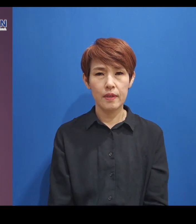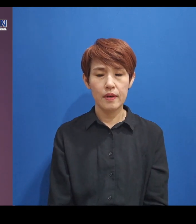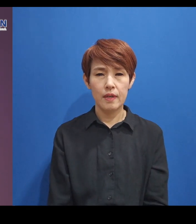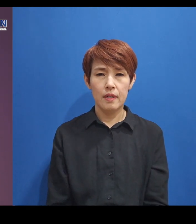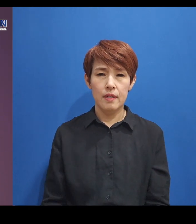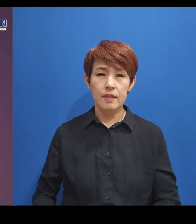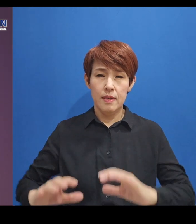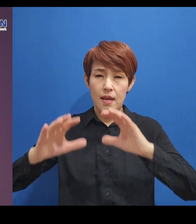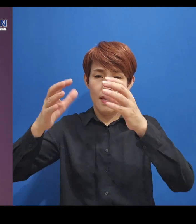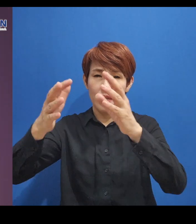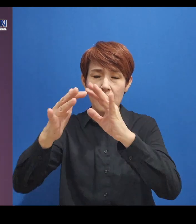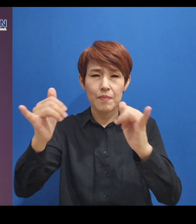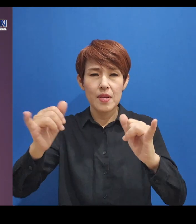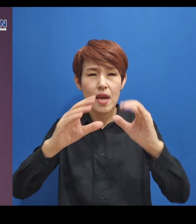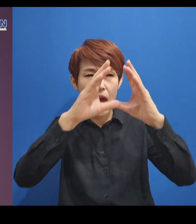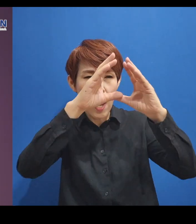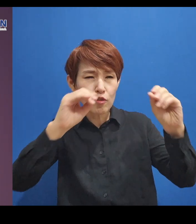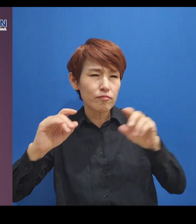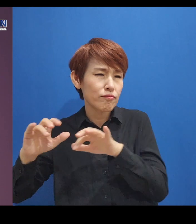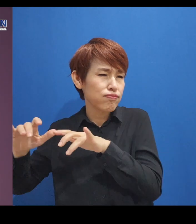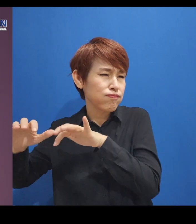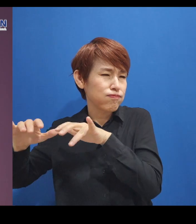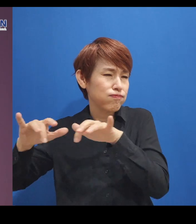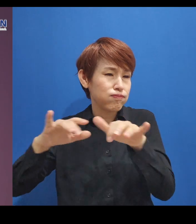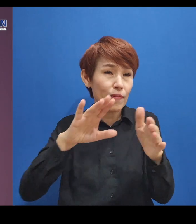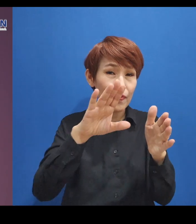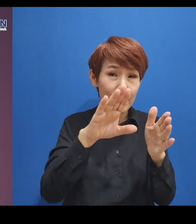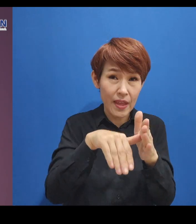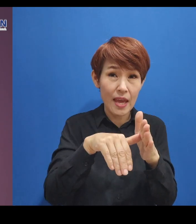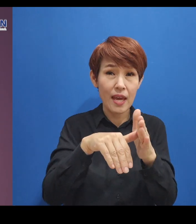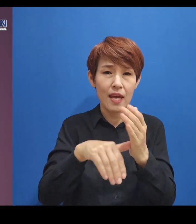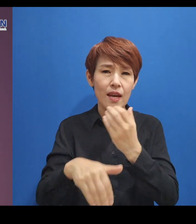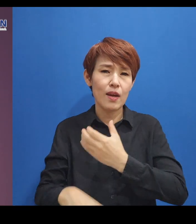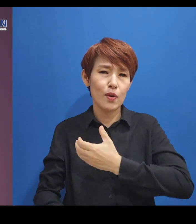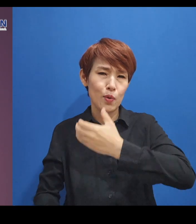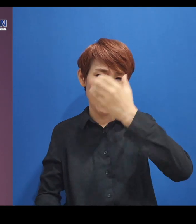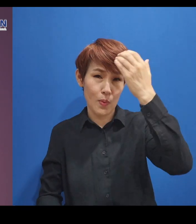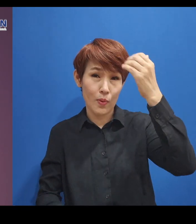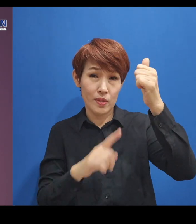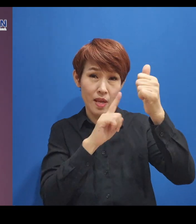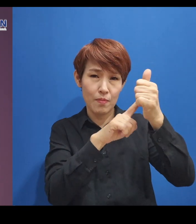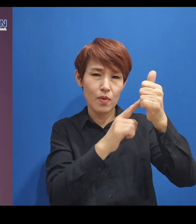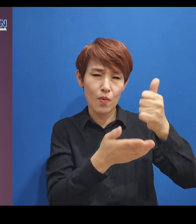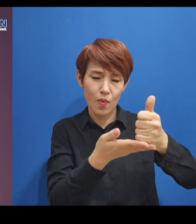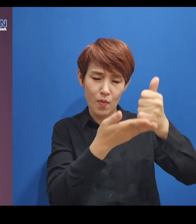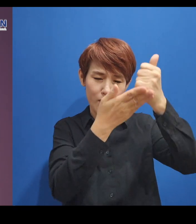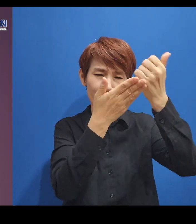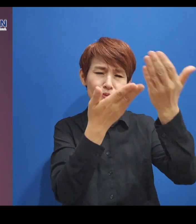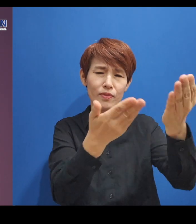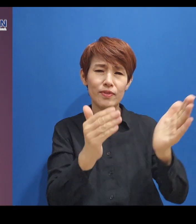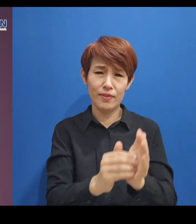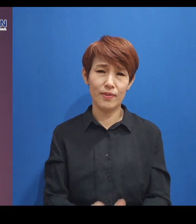온 세상 사람들이 애굽이라는 나라로 모여들 바로 그때 하나님이 요셉을 높여버리세요.